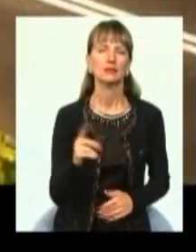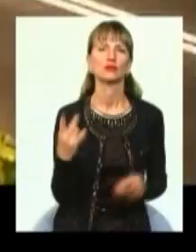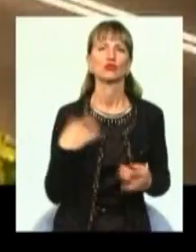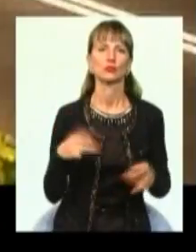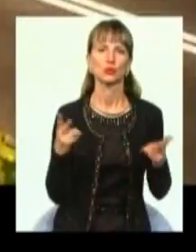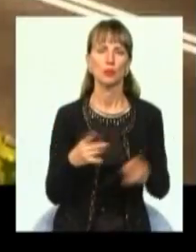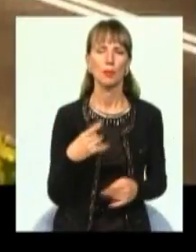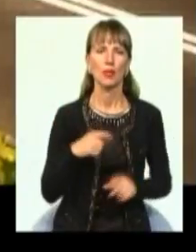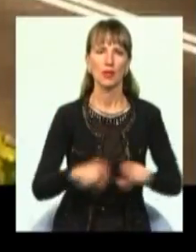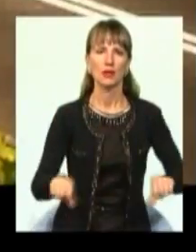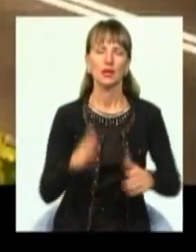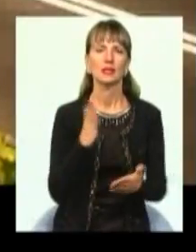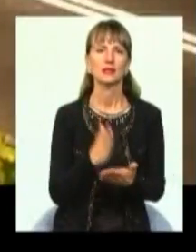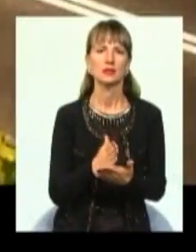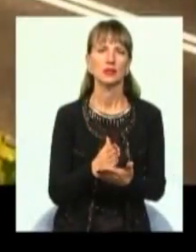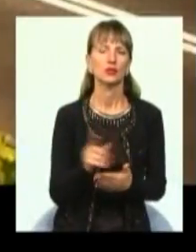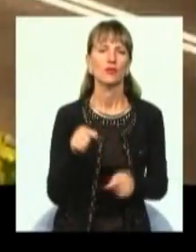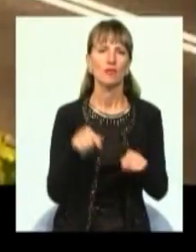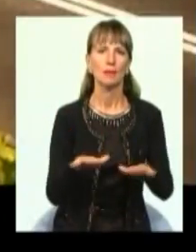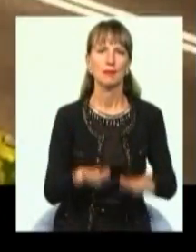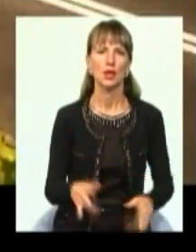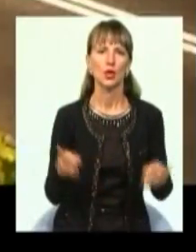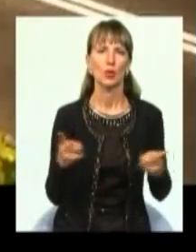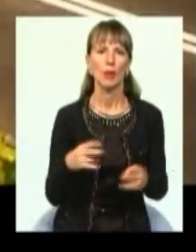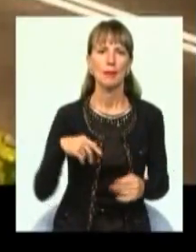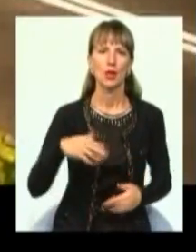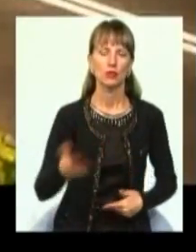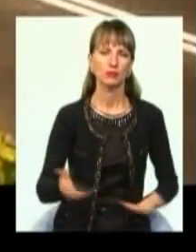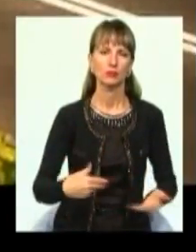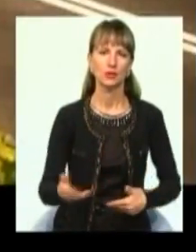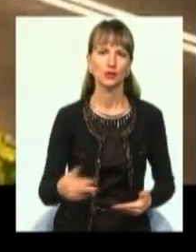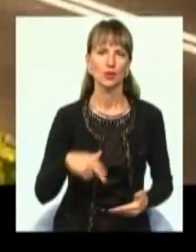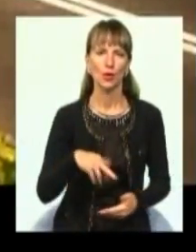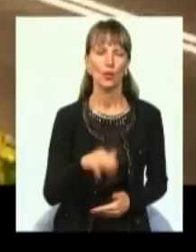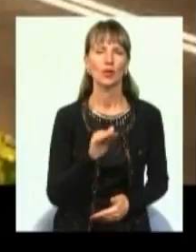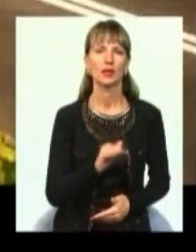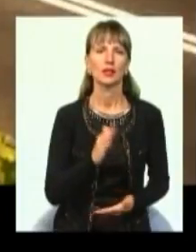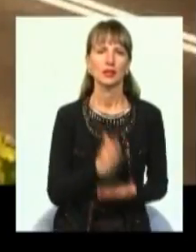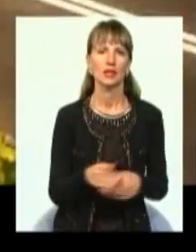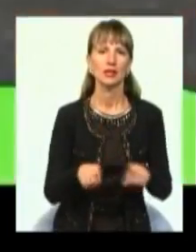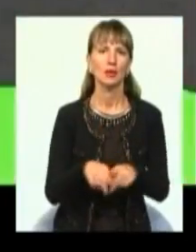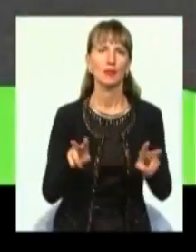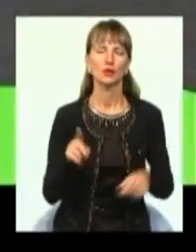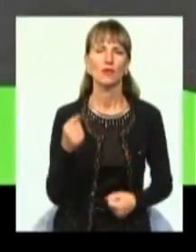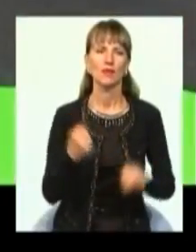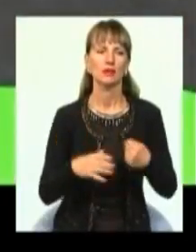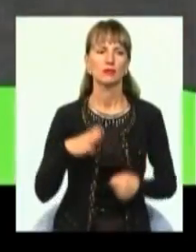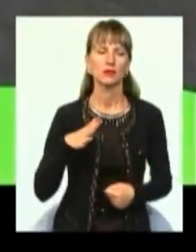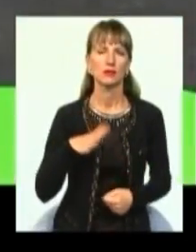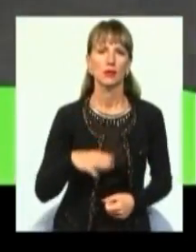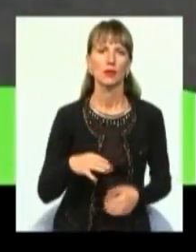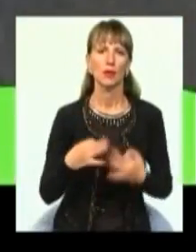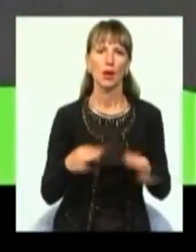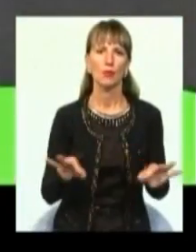смужки на дорозі означають те, що в цьому місці необхідно переходити дорогу. Є таке правило – що водії мусять